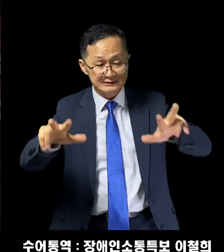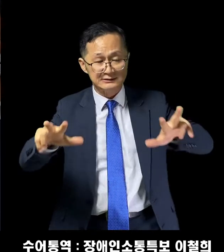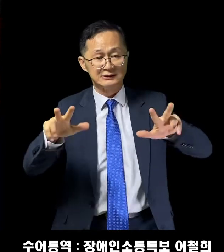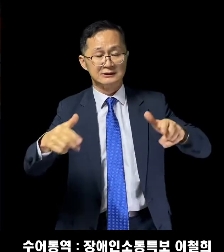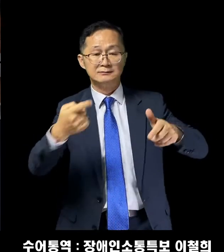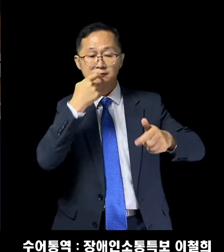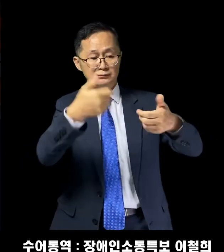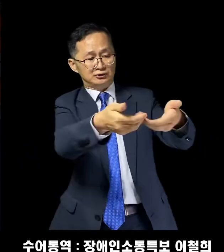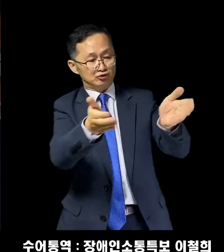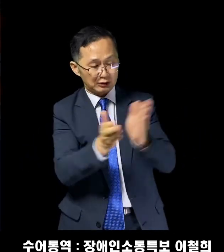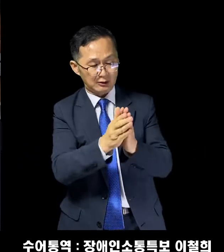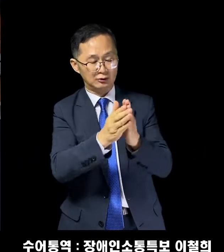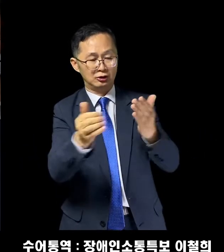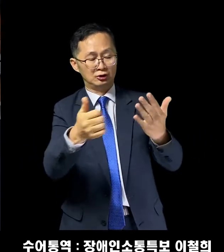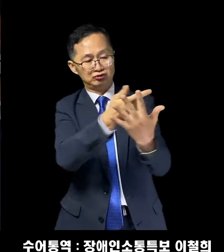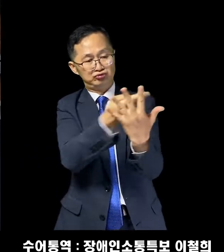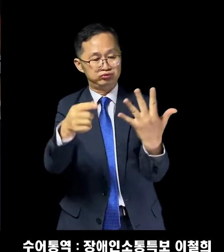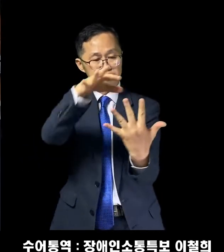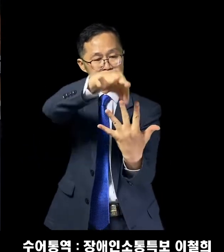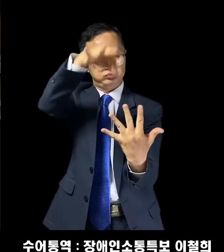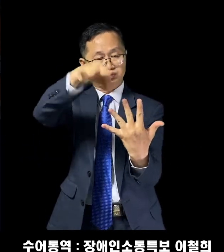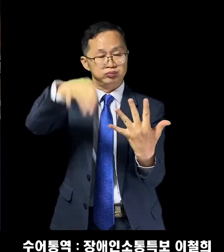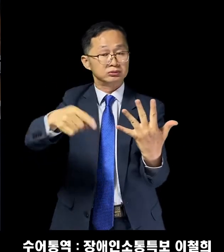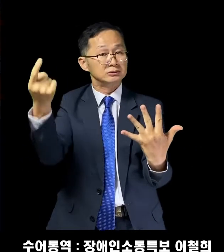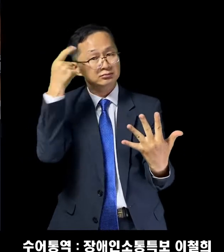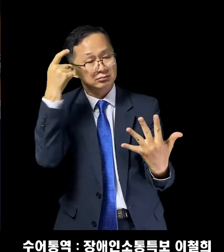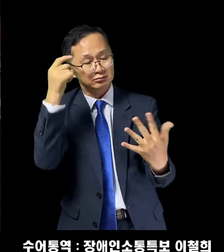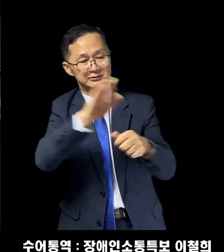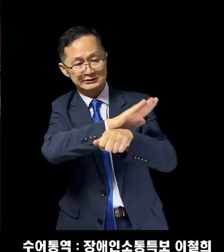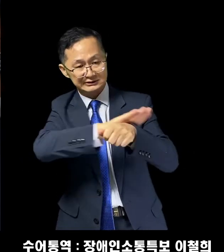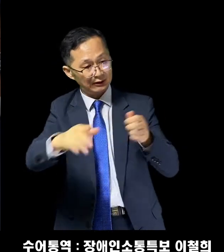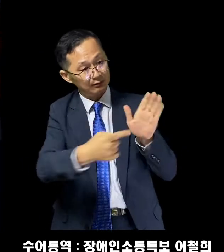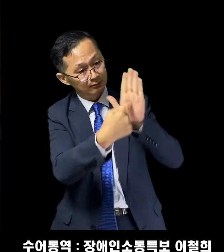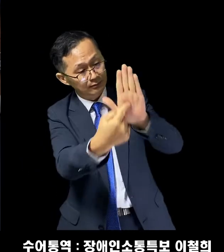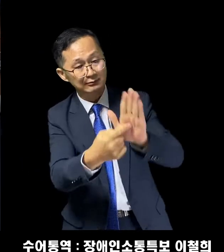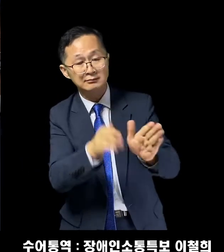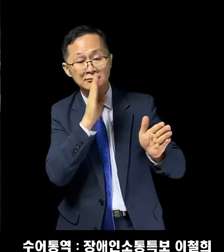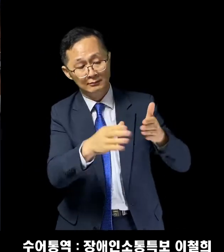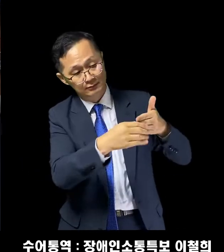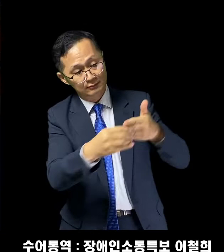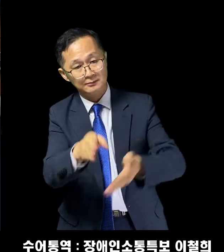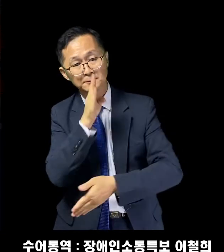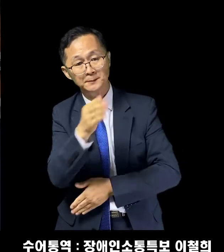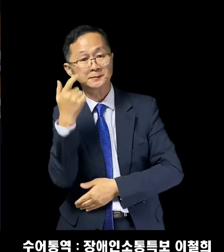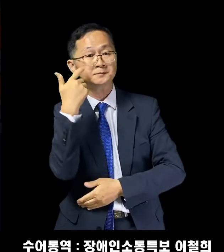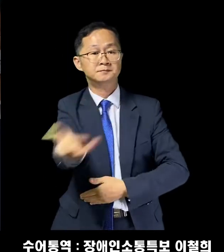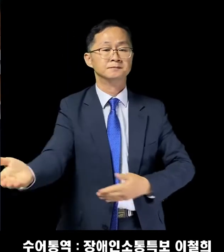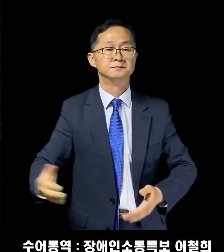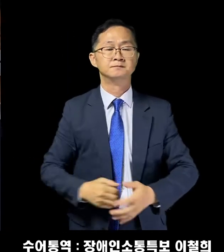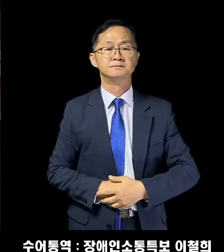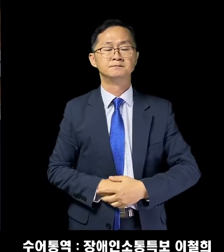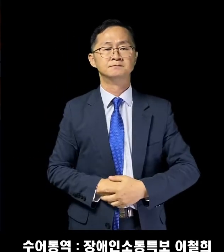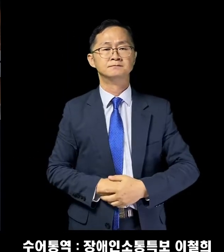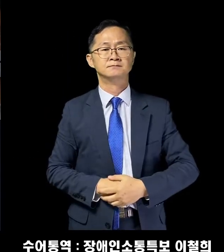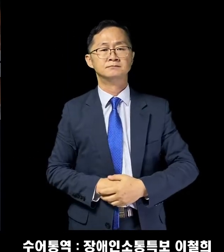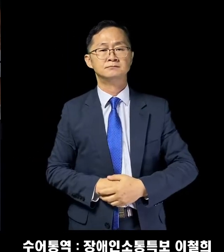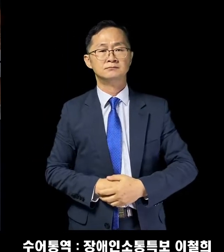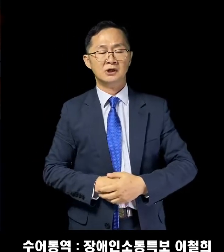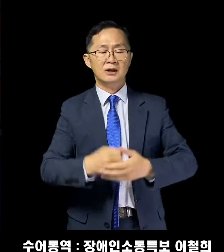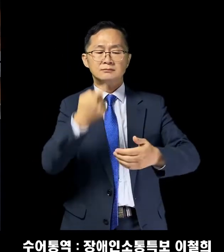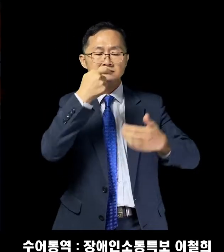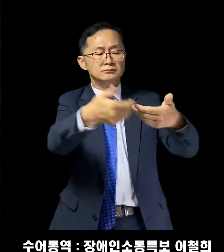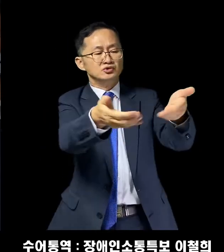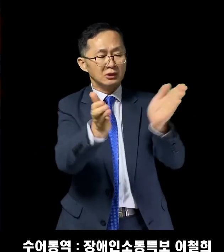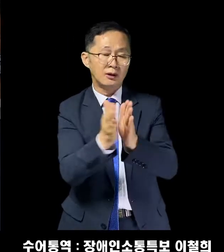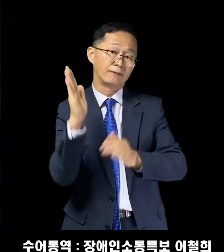민주당의 그런 정신을 잘 구현하는 방향으로 가고 있습니까 민주당의 대통령 후보가